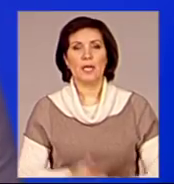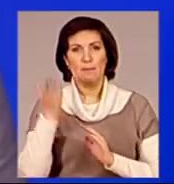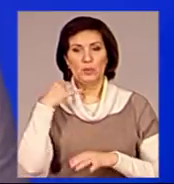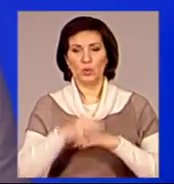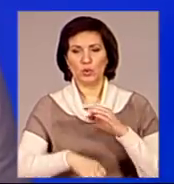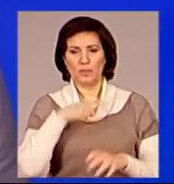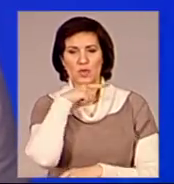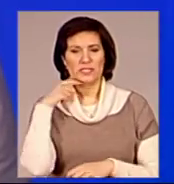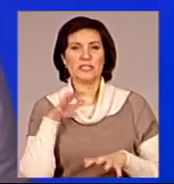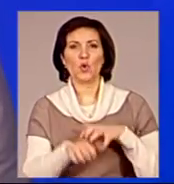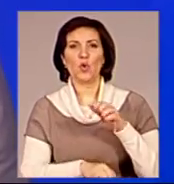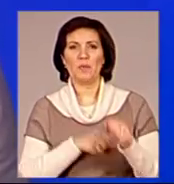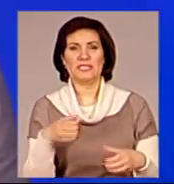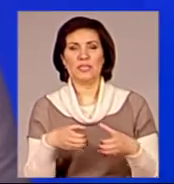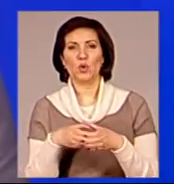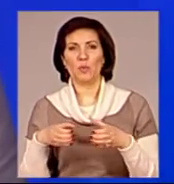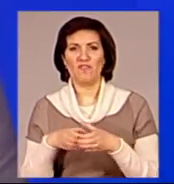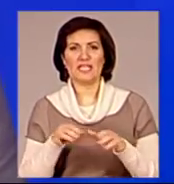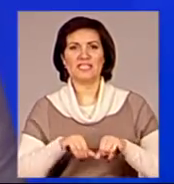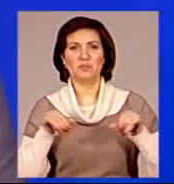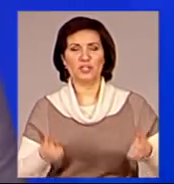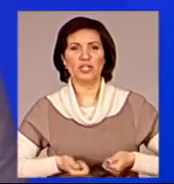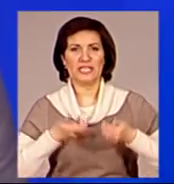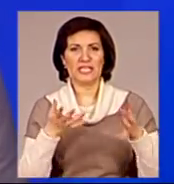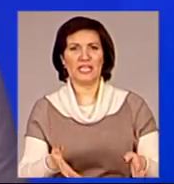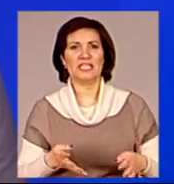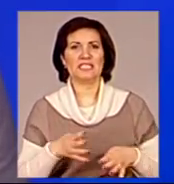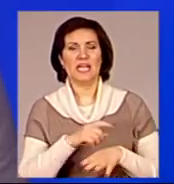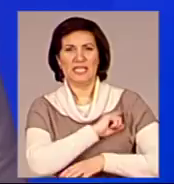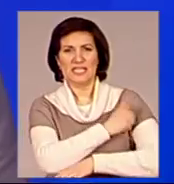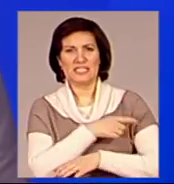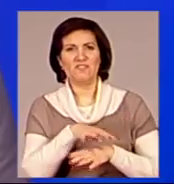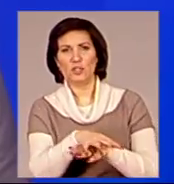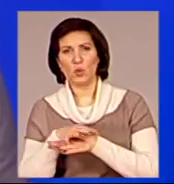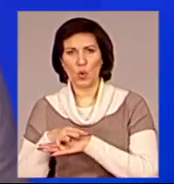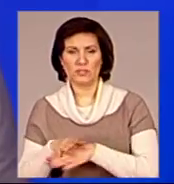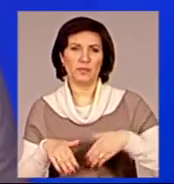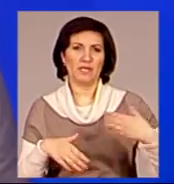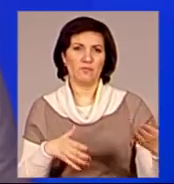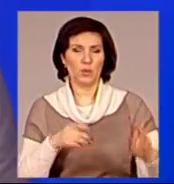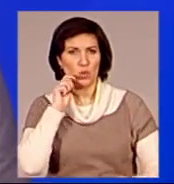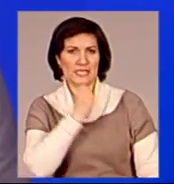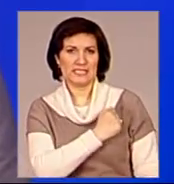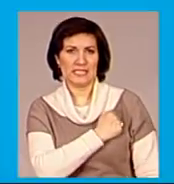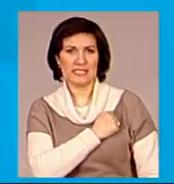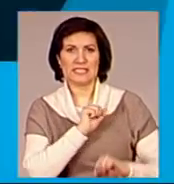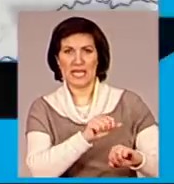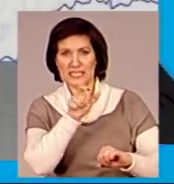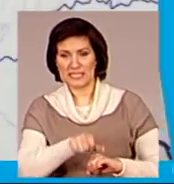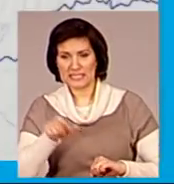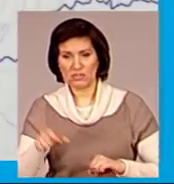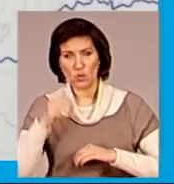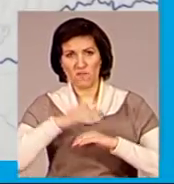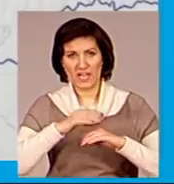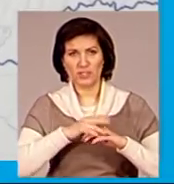Минулої доби російсько-окупаційні угрупування збільшили кількість та інтенсивність обстрілів у бік українських захисників. Увечері на Світлодарській дузі